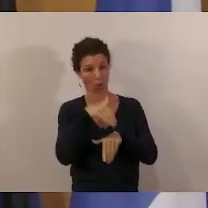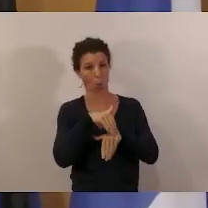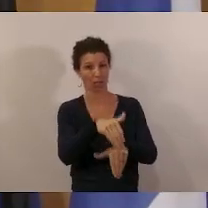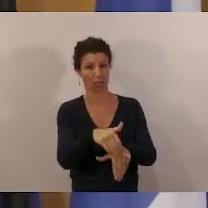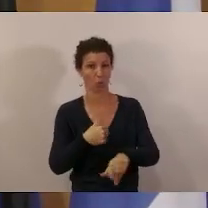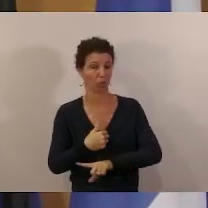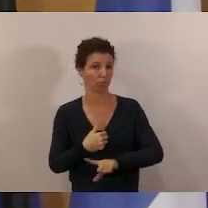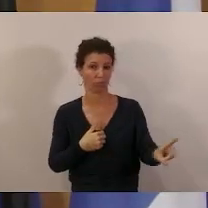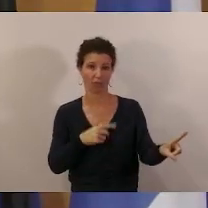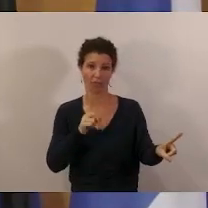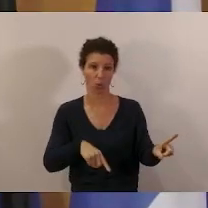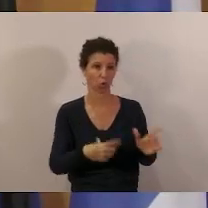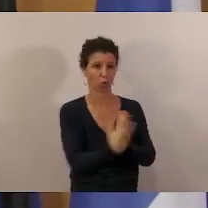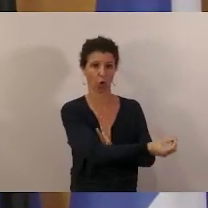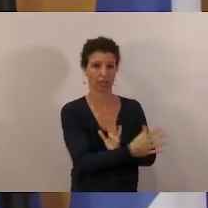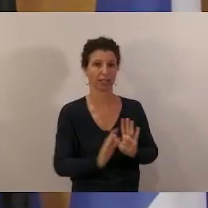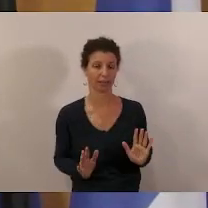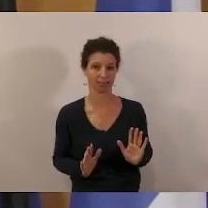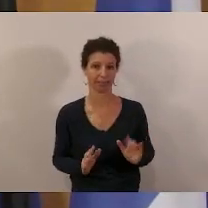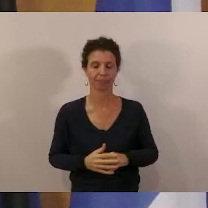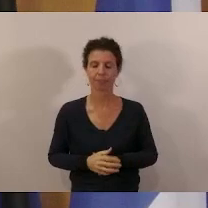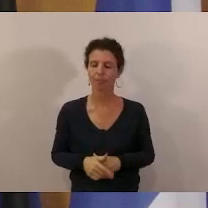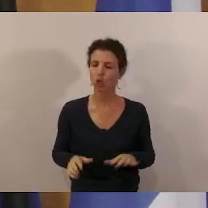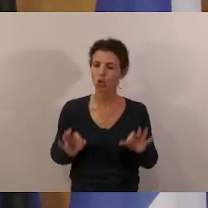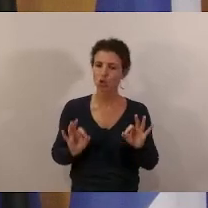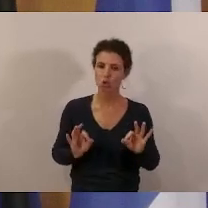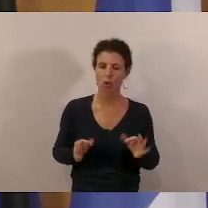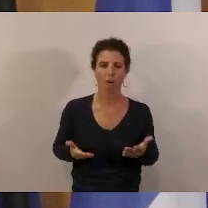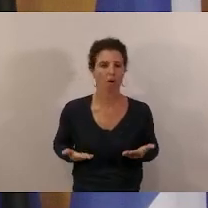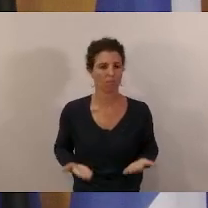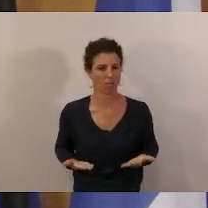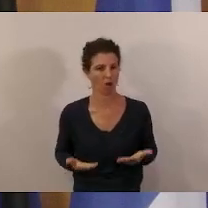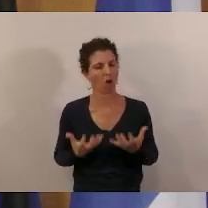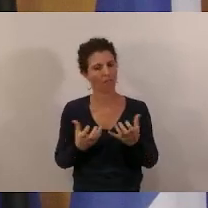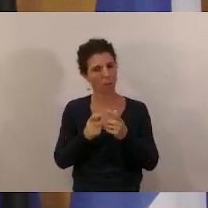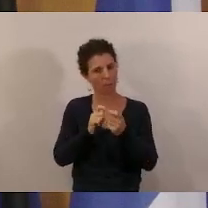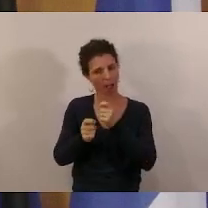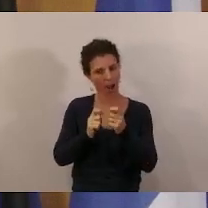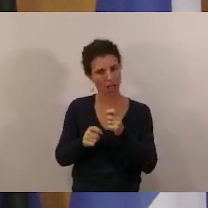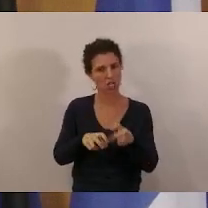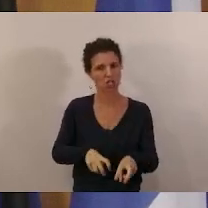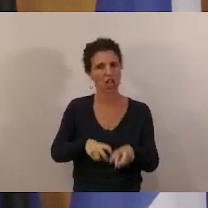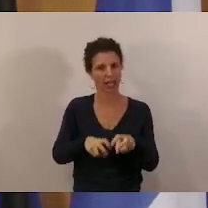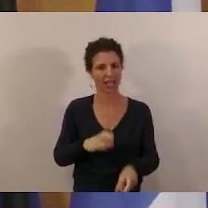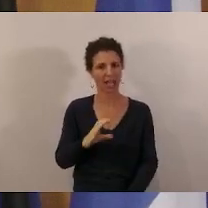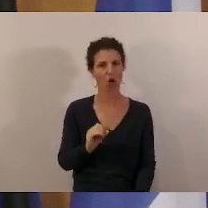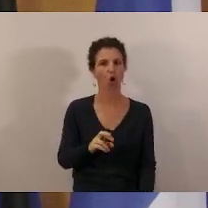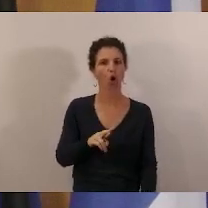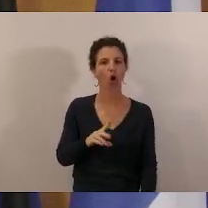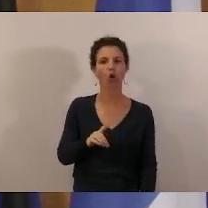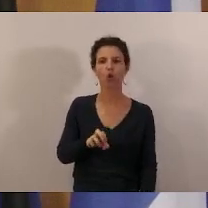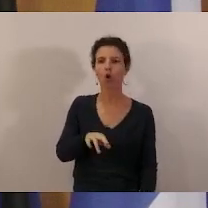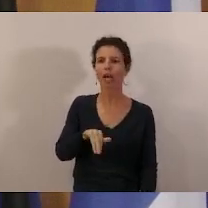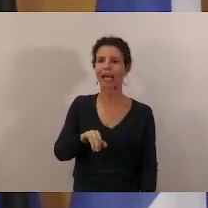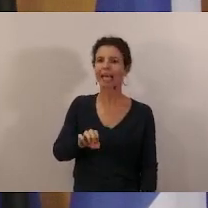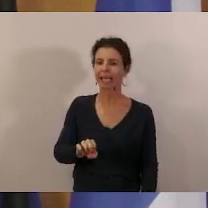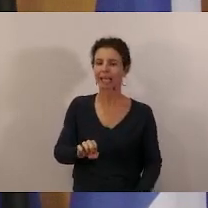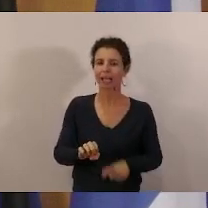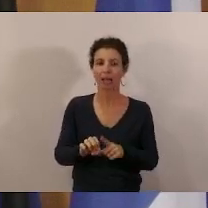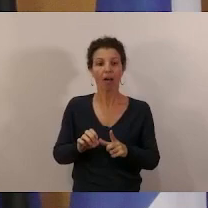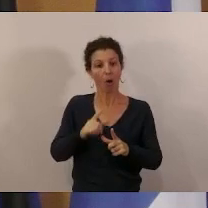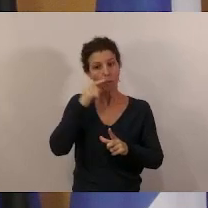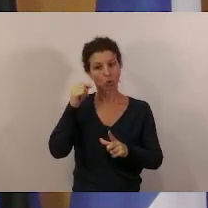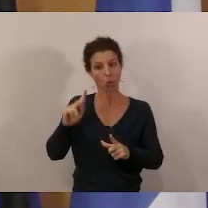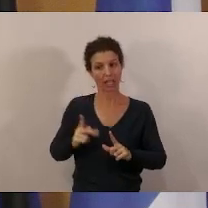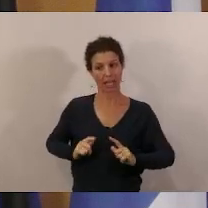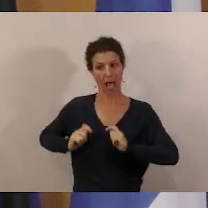salle. Donc justement, on voulait faire un point sur le jardin Corderie, qui ne relève pas de Monsieur Kahn, je vous rappelle juridiquement. C'est vous qui avez dû appeler